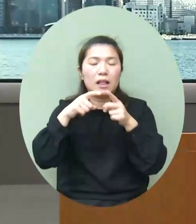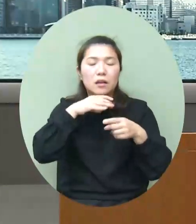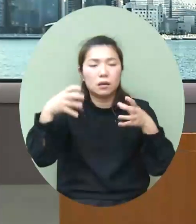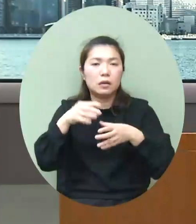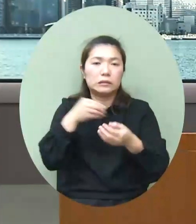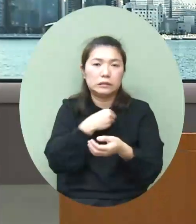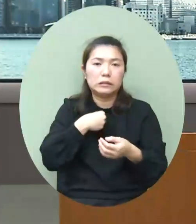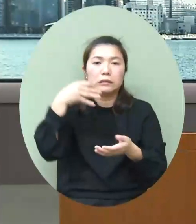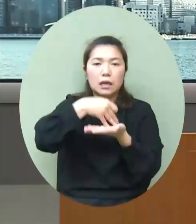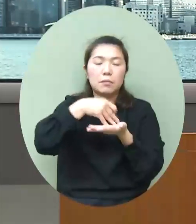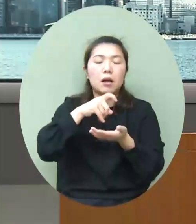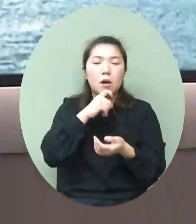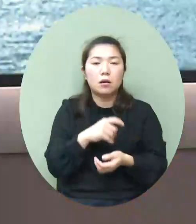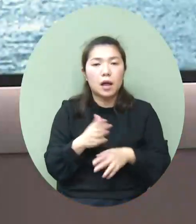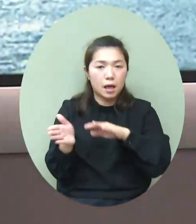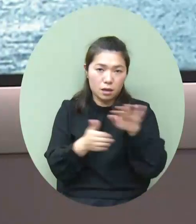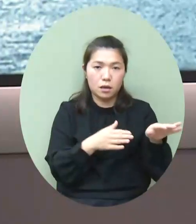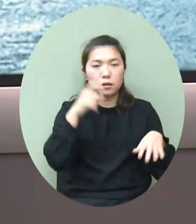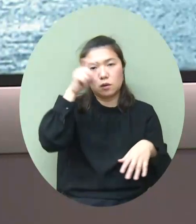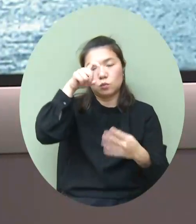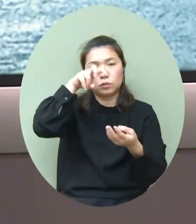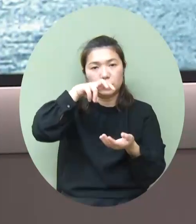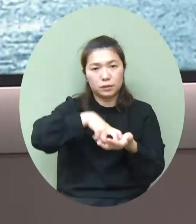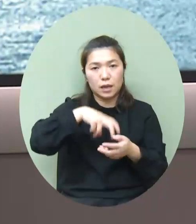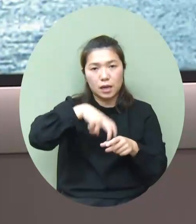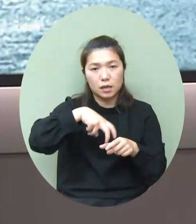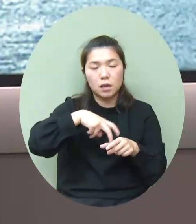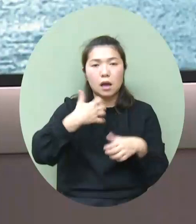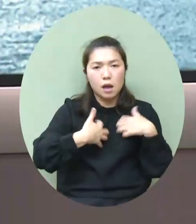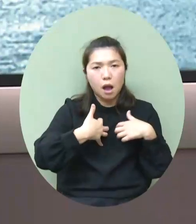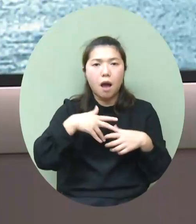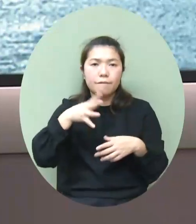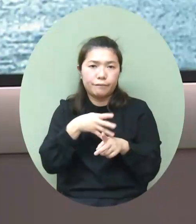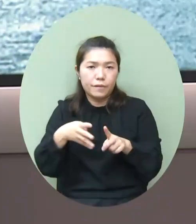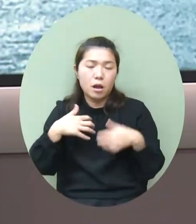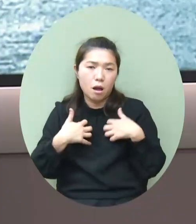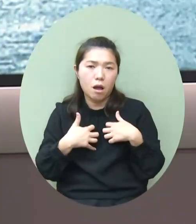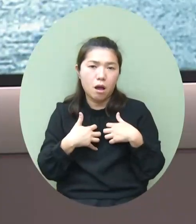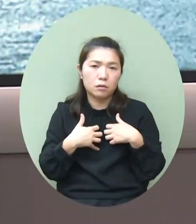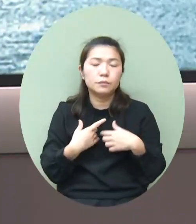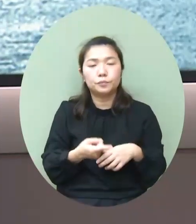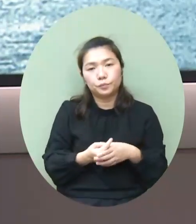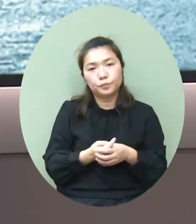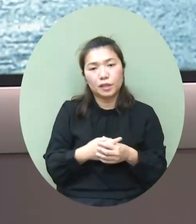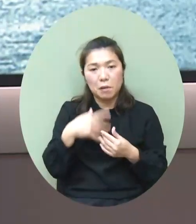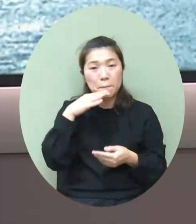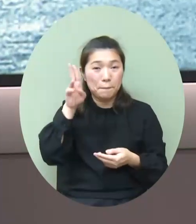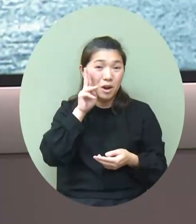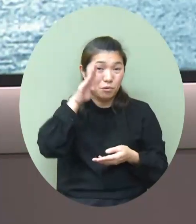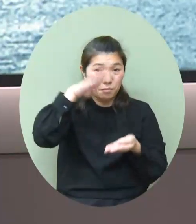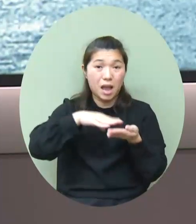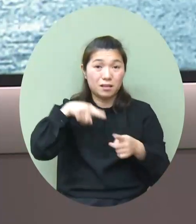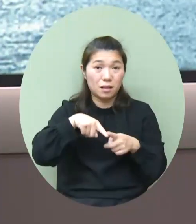生老人科的医生参与。九龙西紧急非紧急这个事情呢，当然